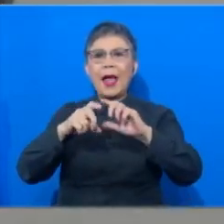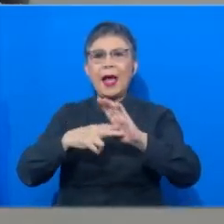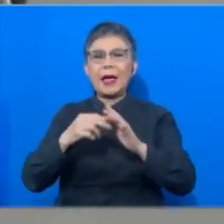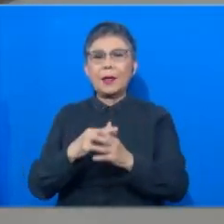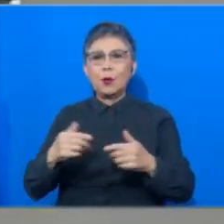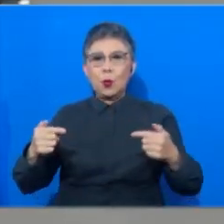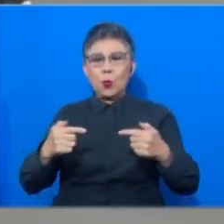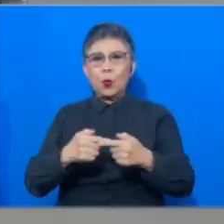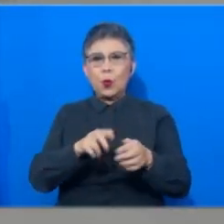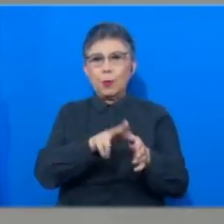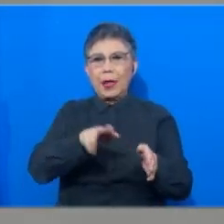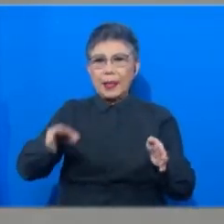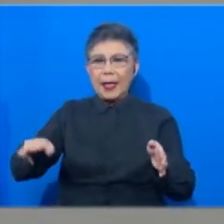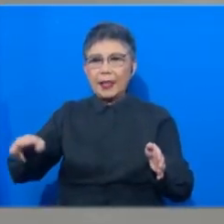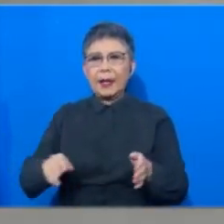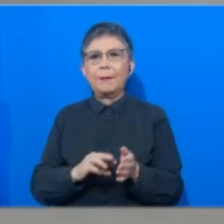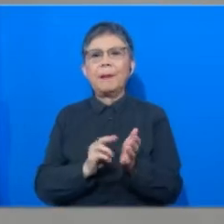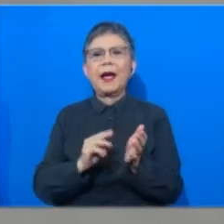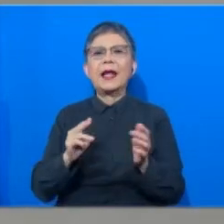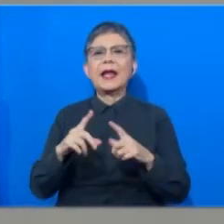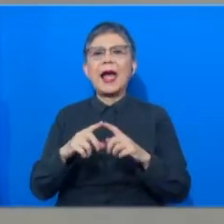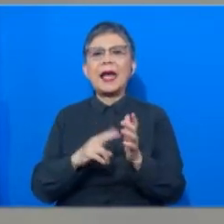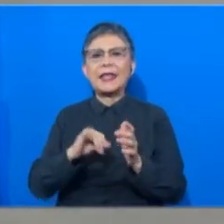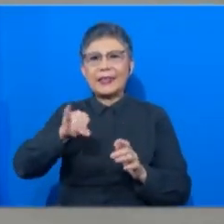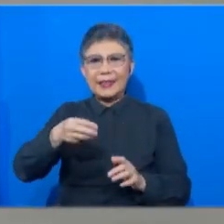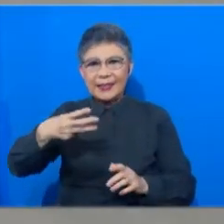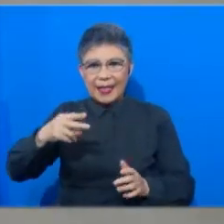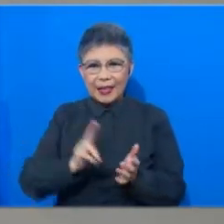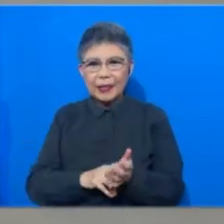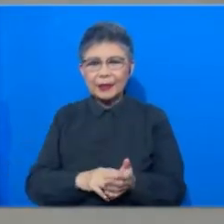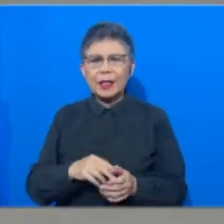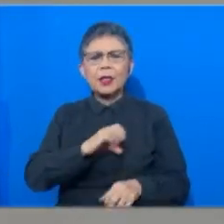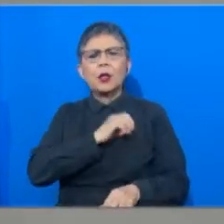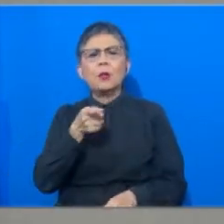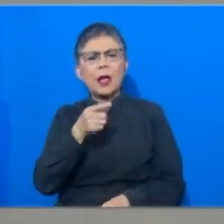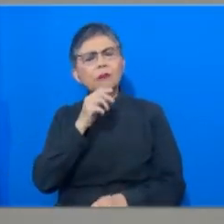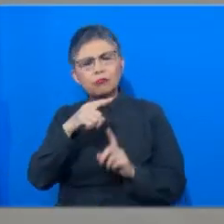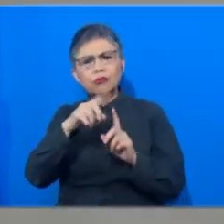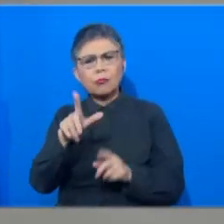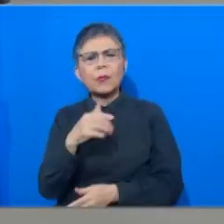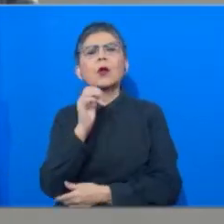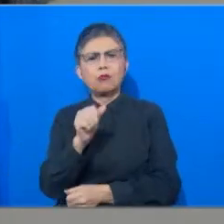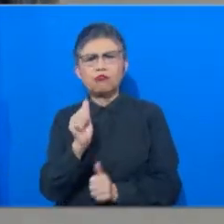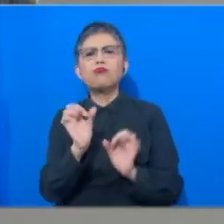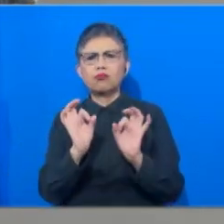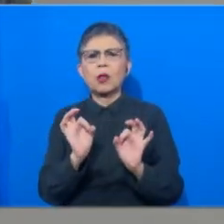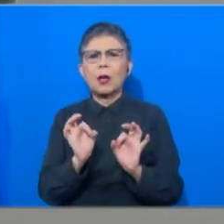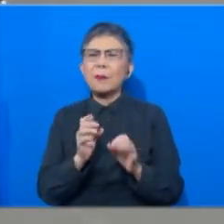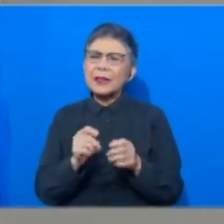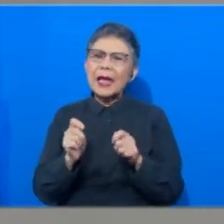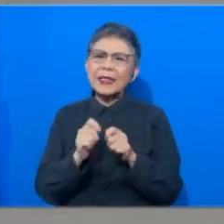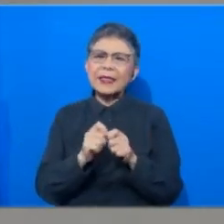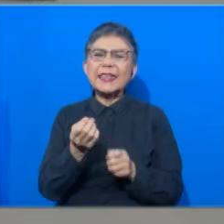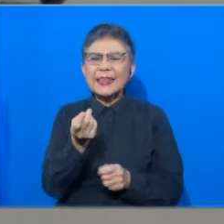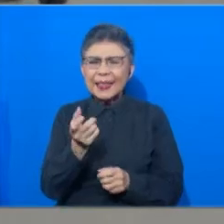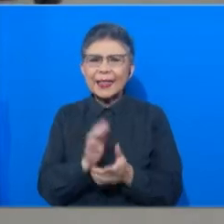Kabupaten Penajam Pasir Utara. Jokowi menilai kondisi jalan tol sudah cukup baik untuk dilewati kendaraan bermotor meski masih dalam tahap